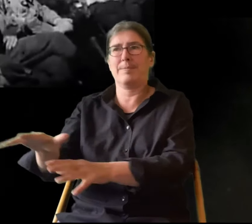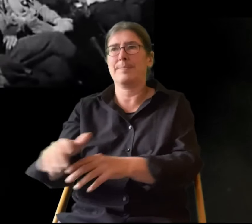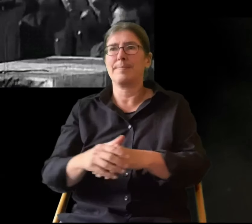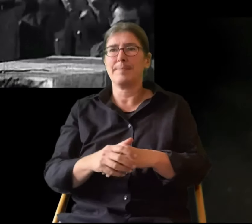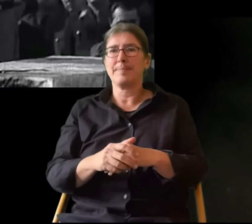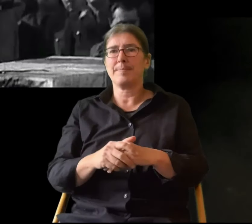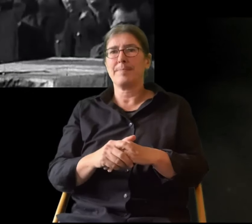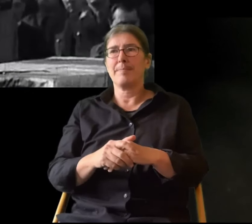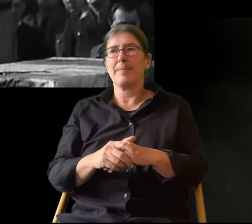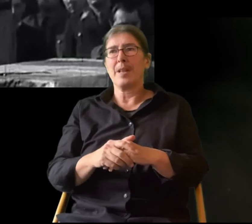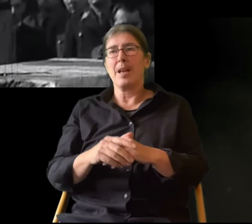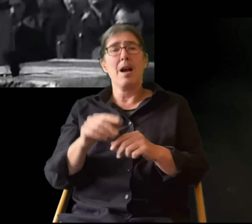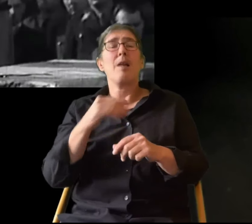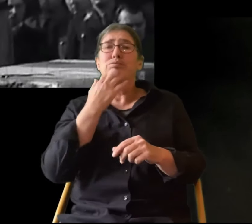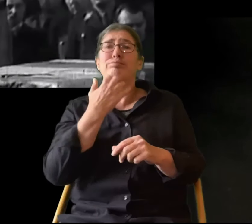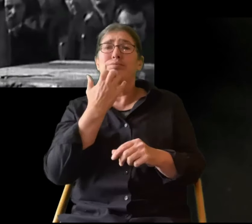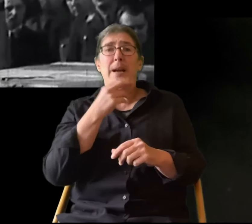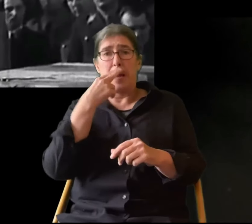alles